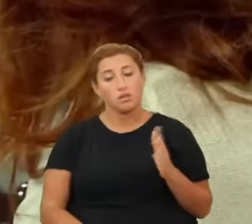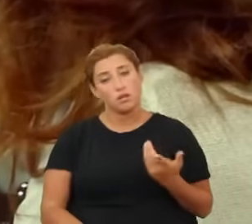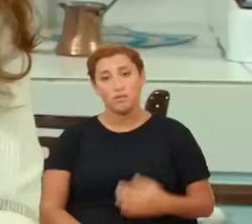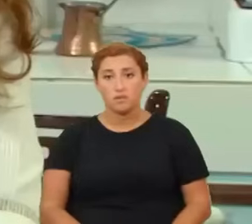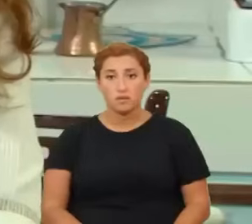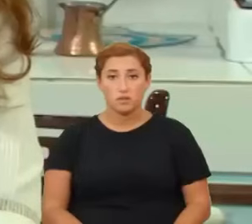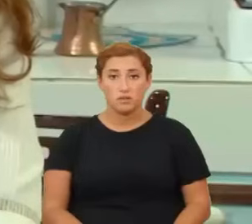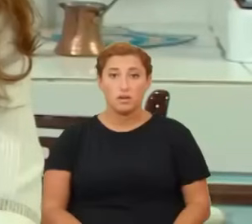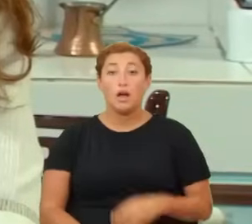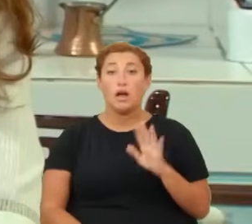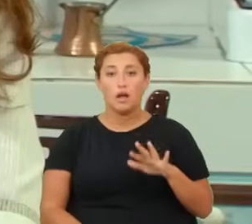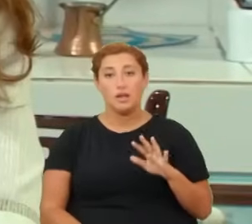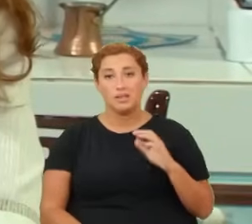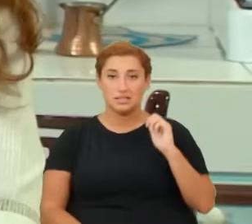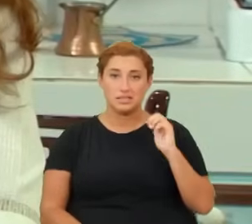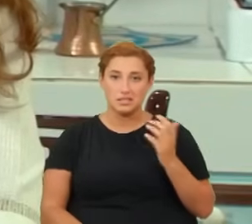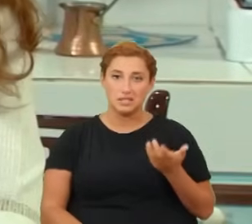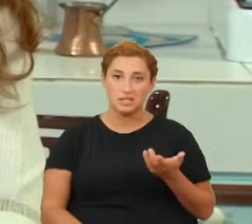Yani. Ha yani.